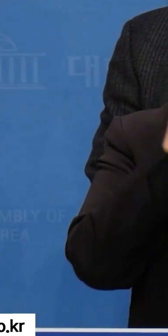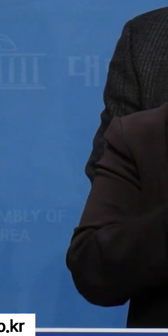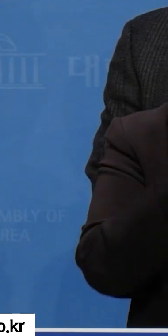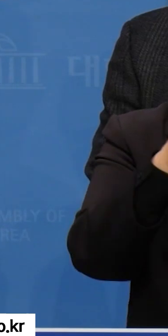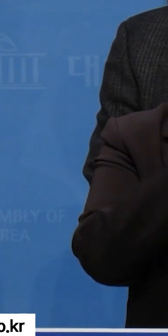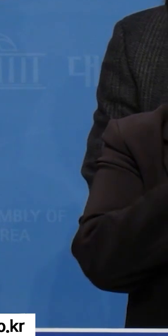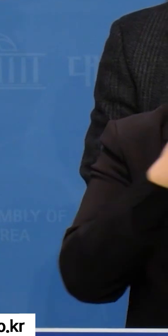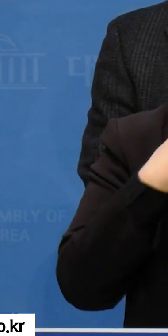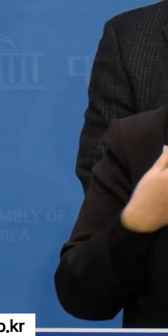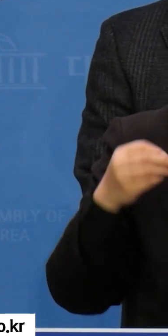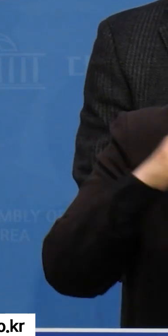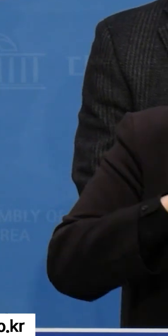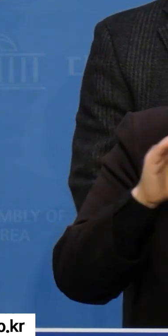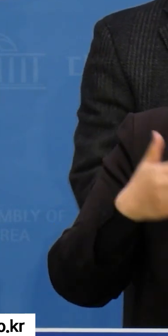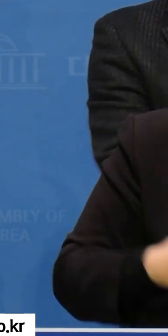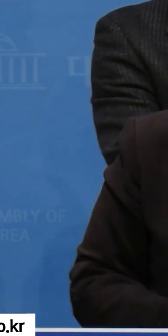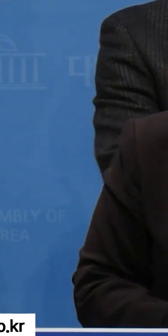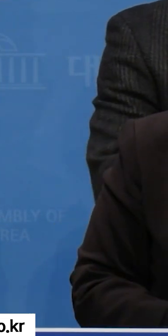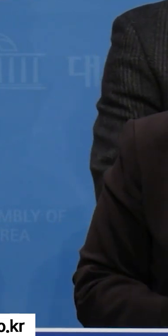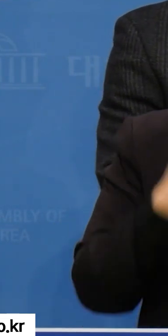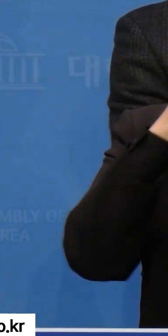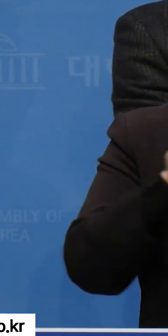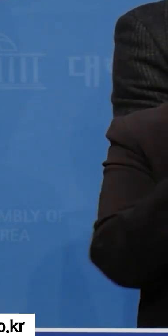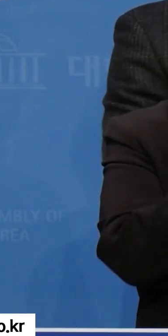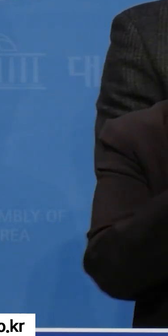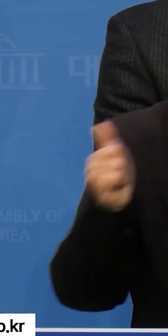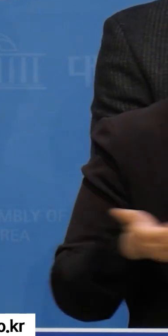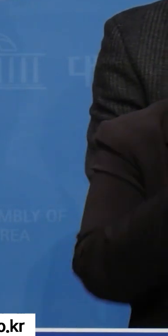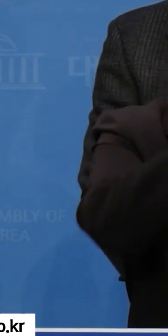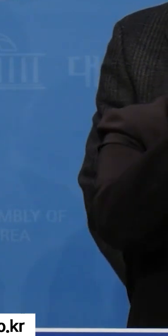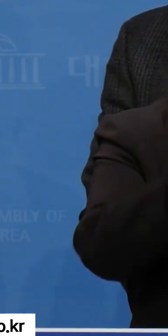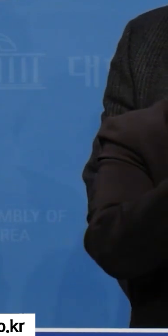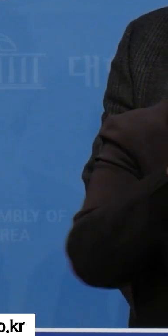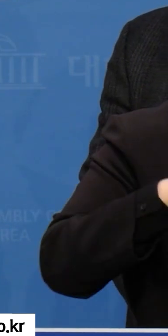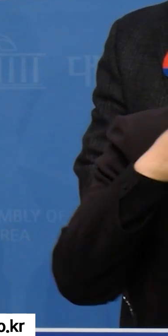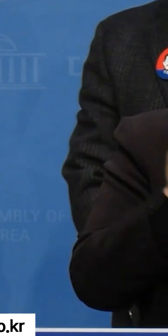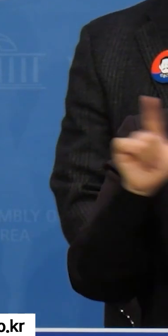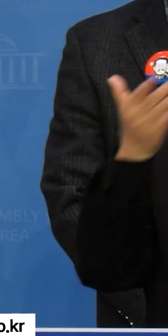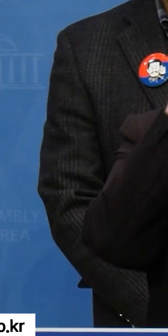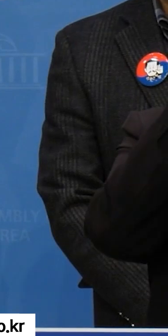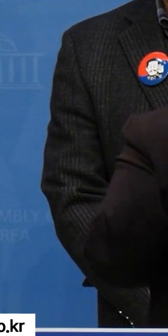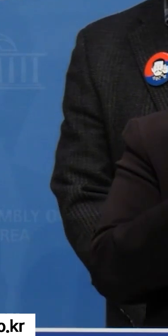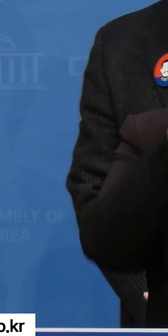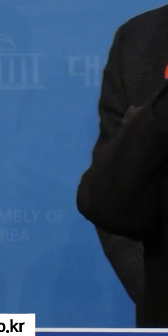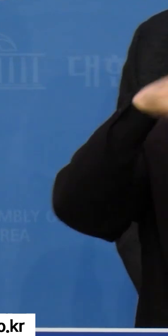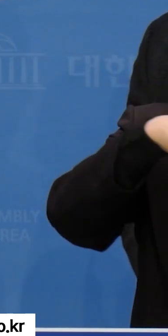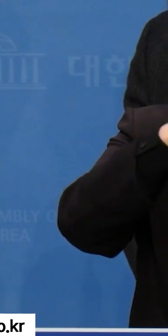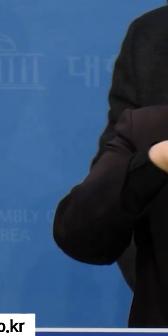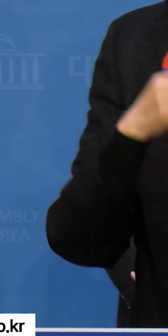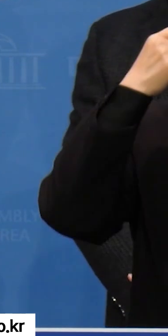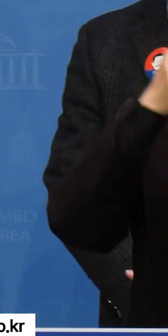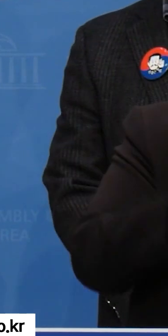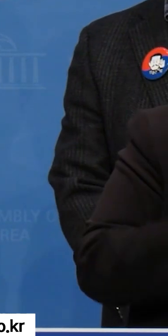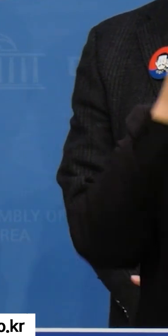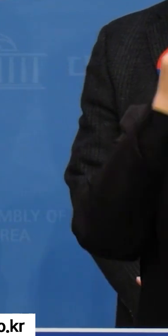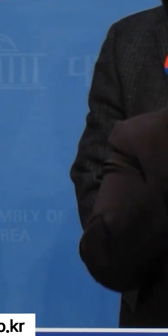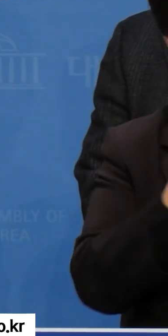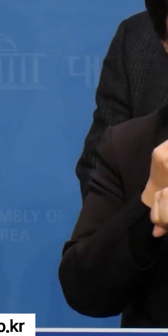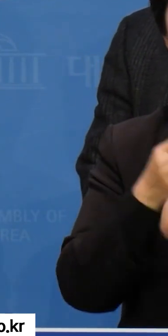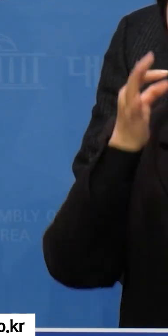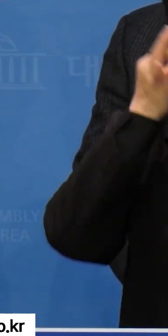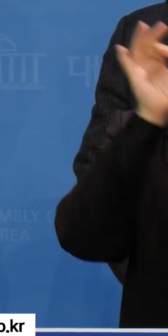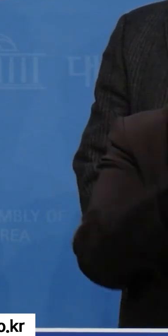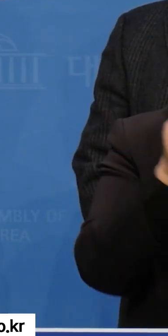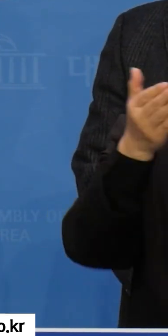서울시당 저를 포함한 서울시민 우리의 삶의 봄날이 올 수 있도록 좋은 정책 발굴하고 개발하는 데